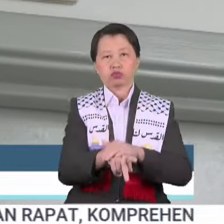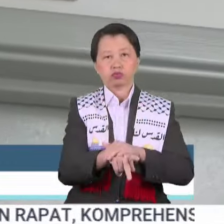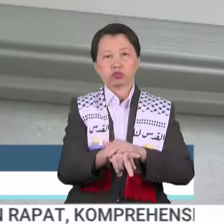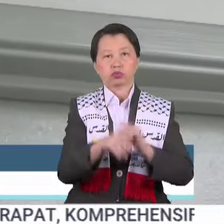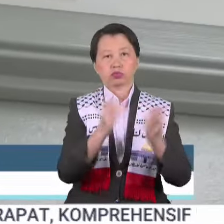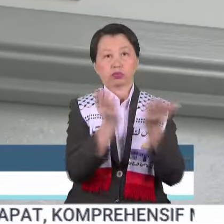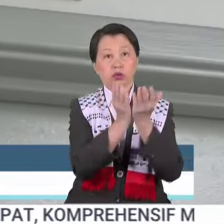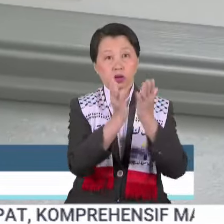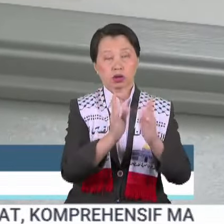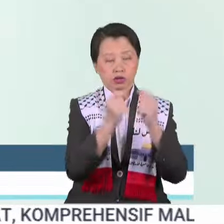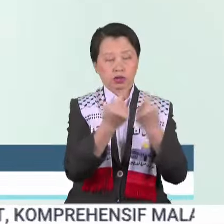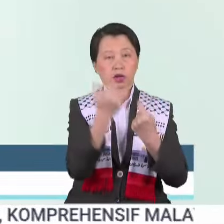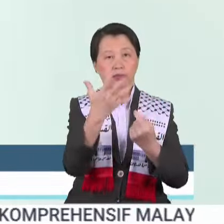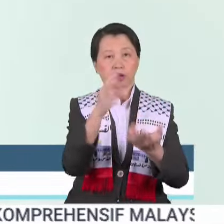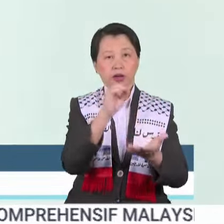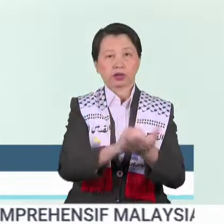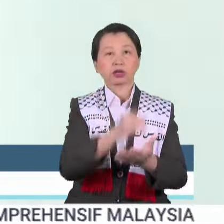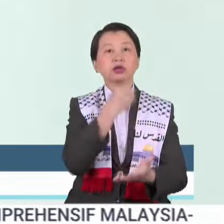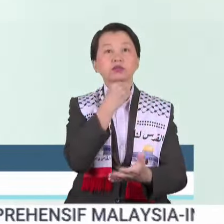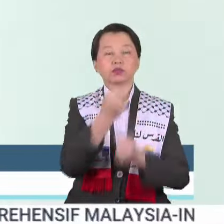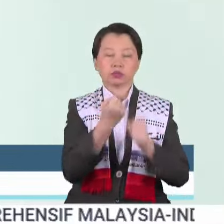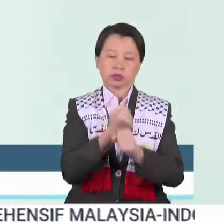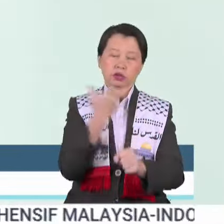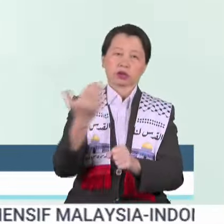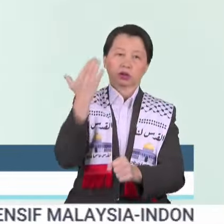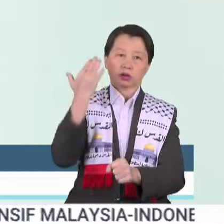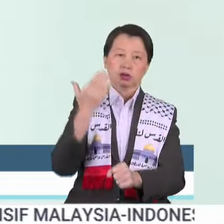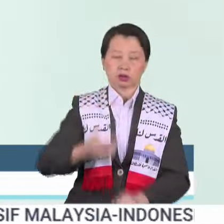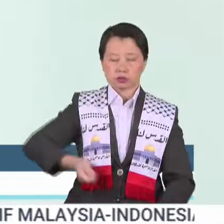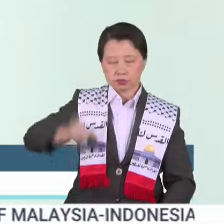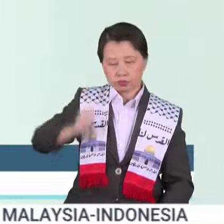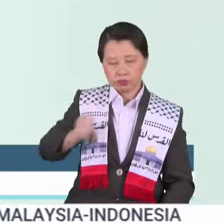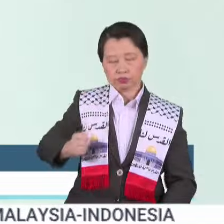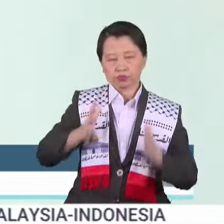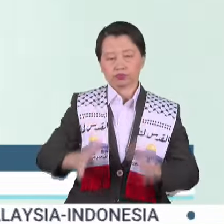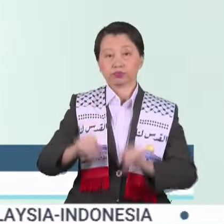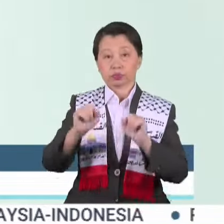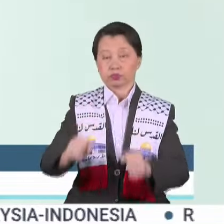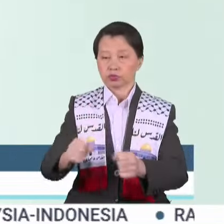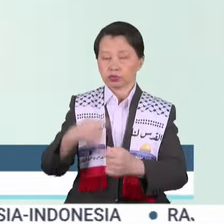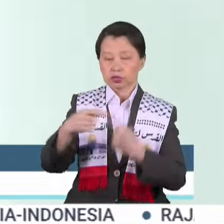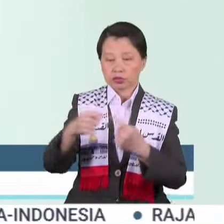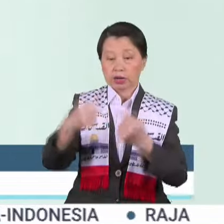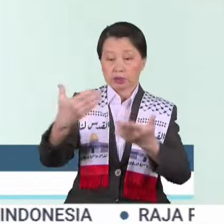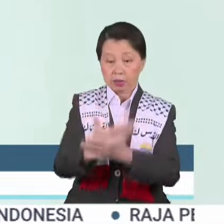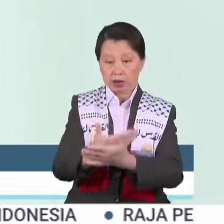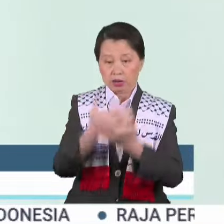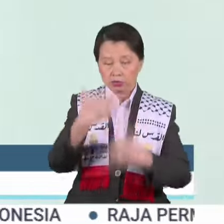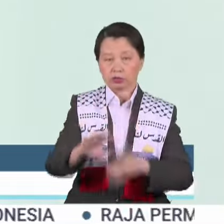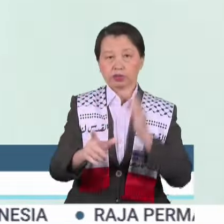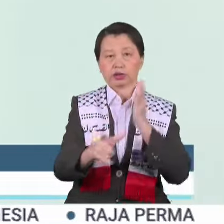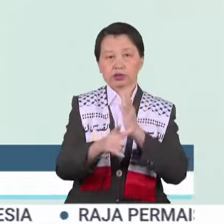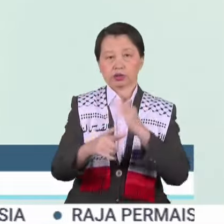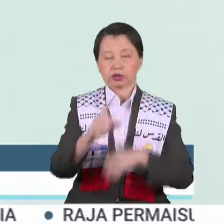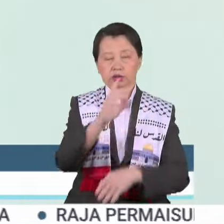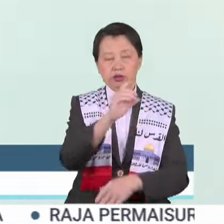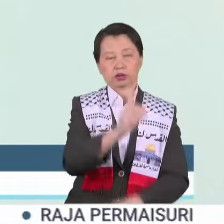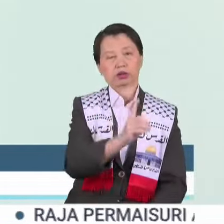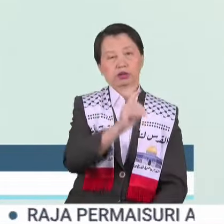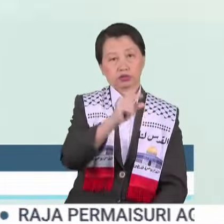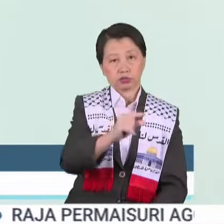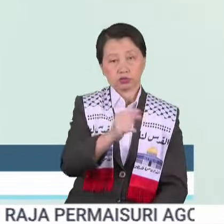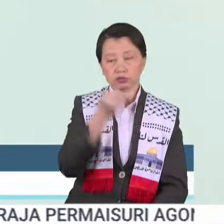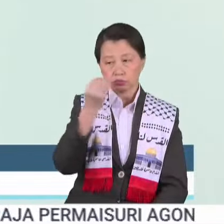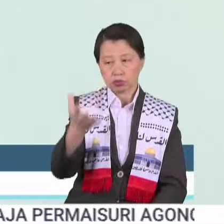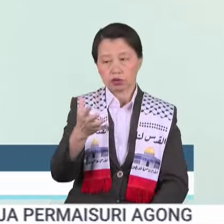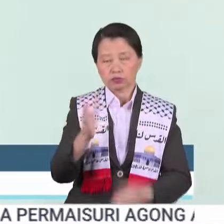tingkatan 5 di Taman Jati Ipoh tahun lalu. Magistrat S. Punita membenarkan tarikh baru itu selepas timbalan pendakwa raya